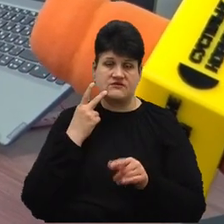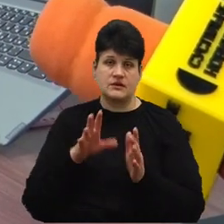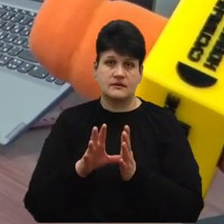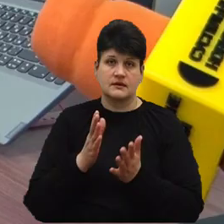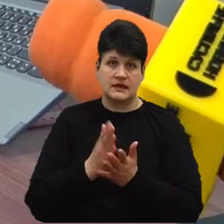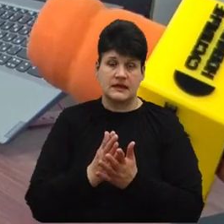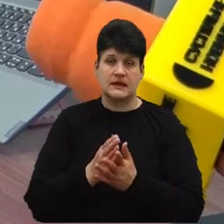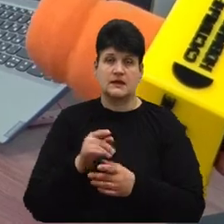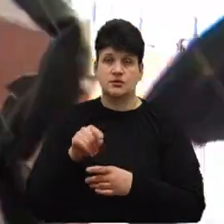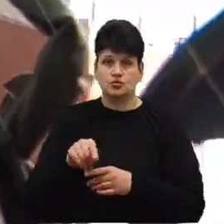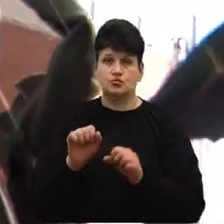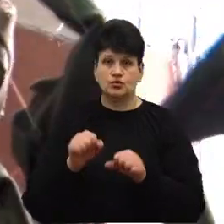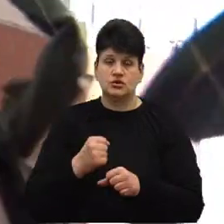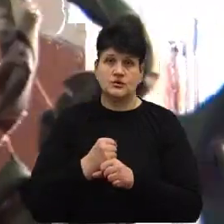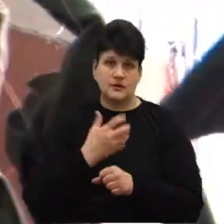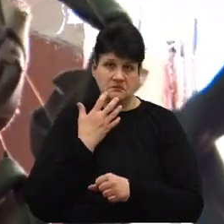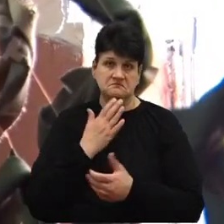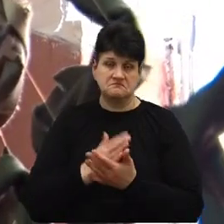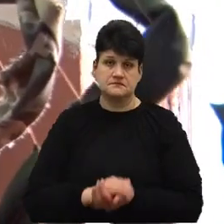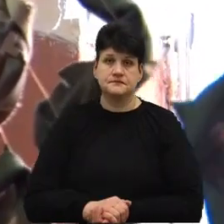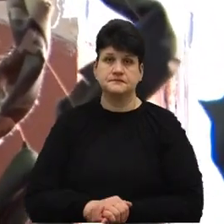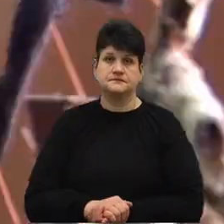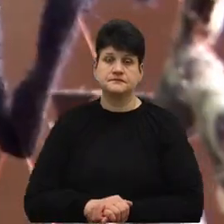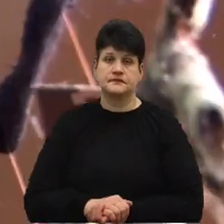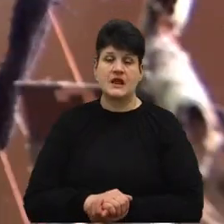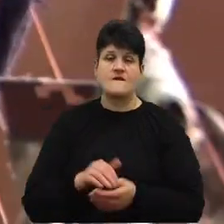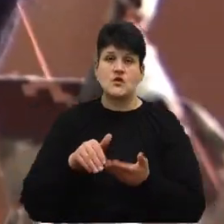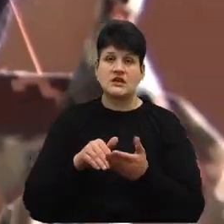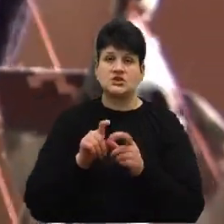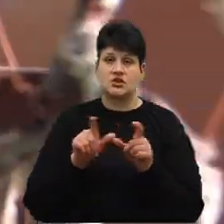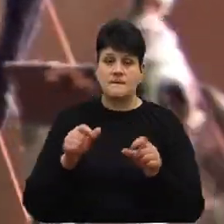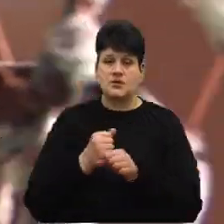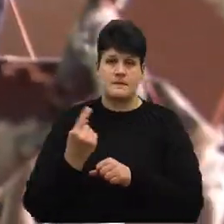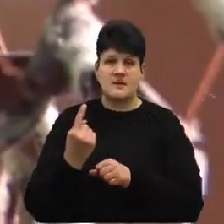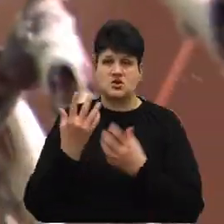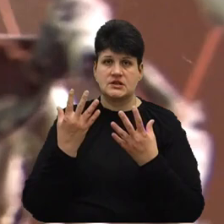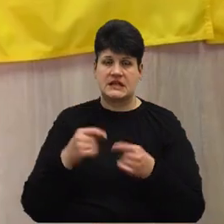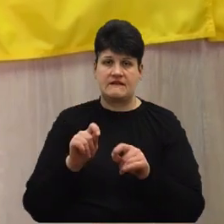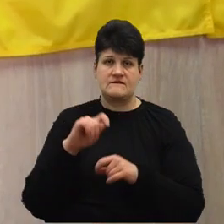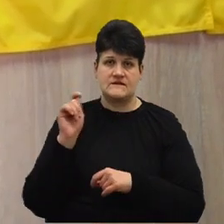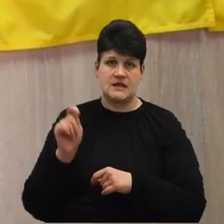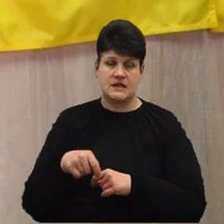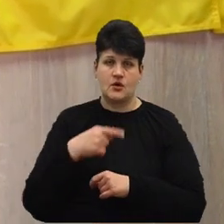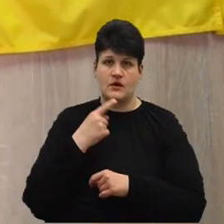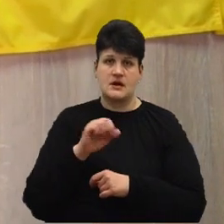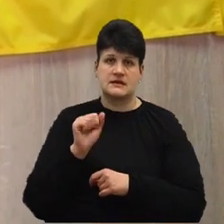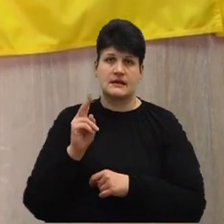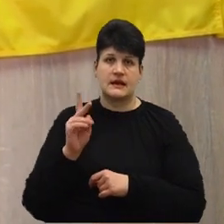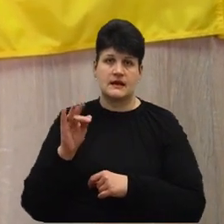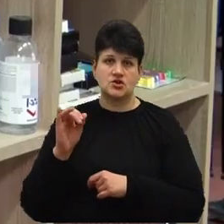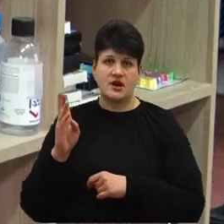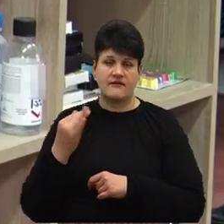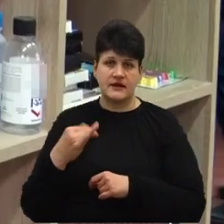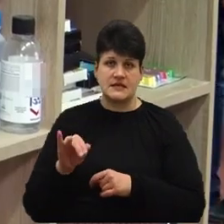тут тепло, тут можна працювати. Волонтерський штаб у Копичинцях працює з перших днів війни, каже Арсен Калічавий. За його